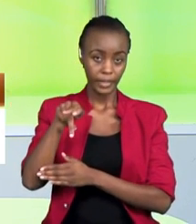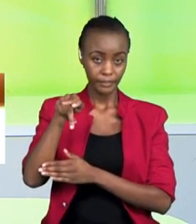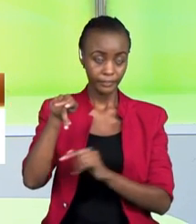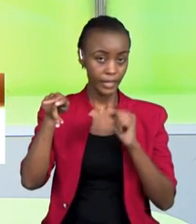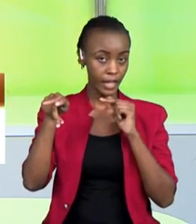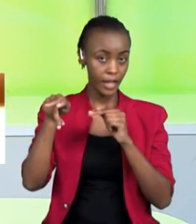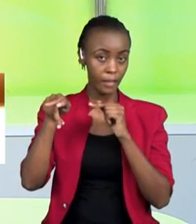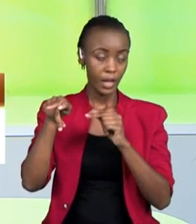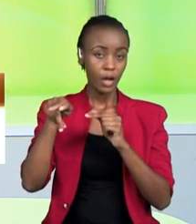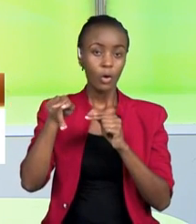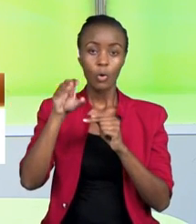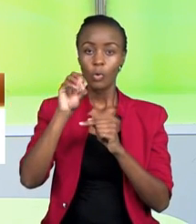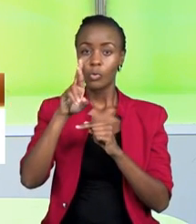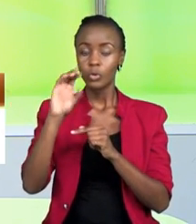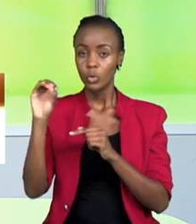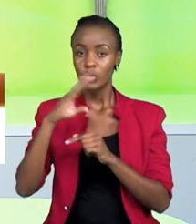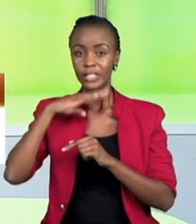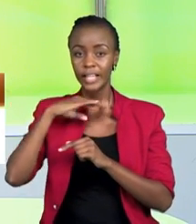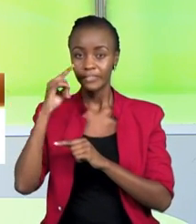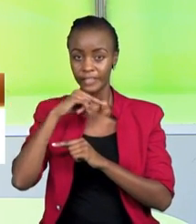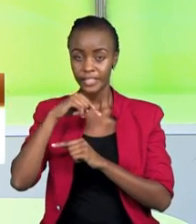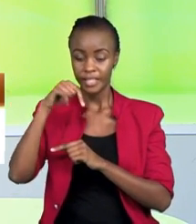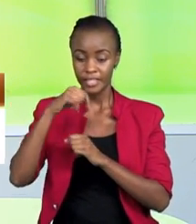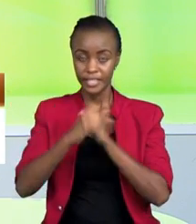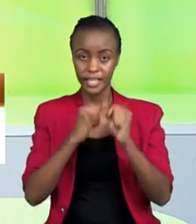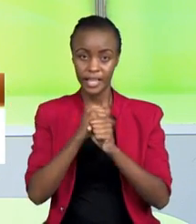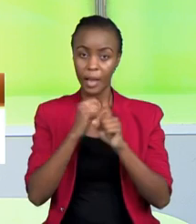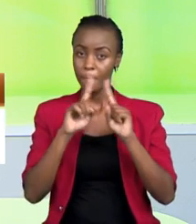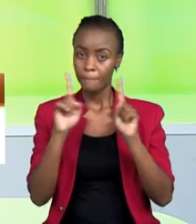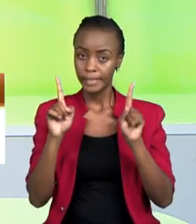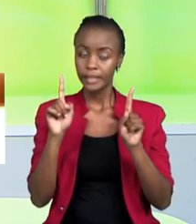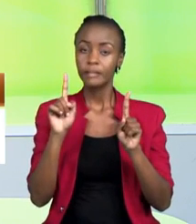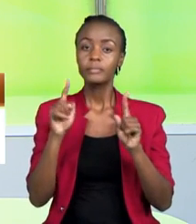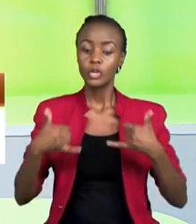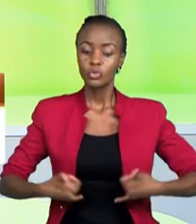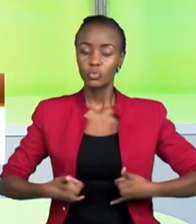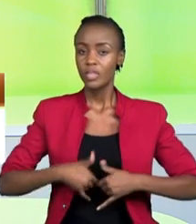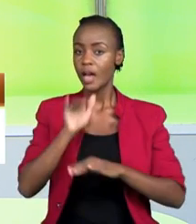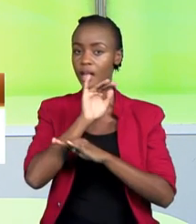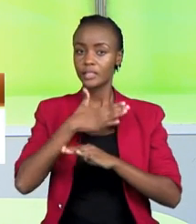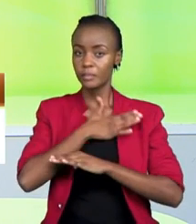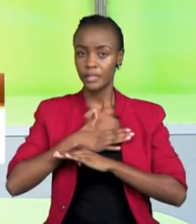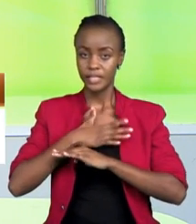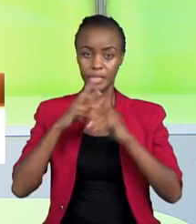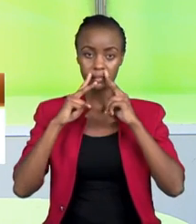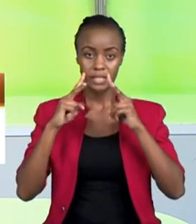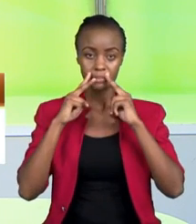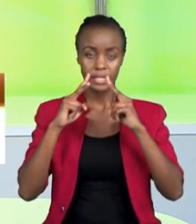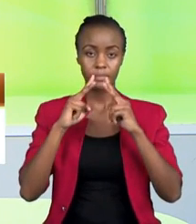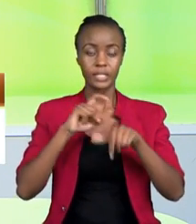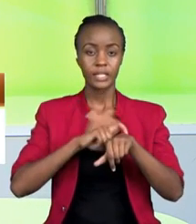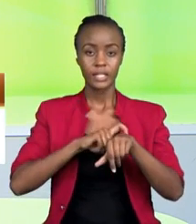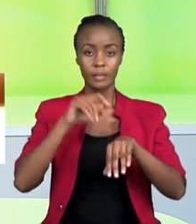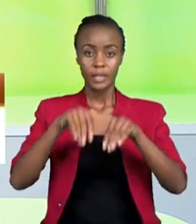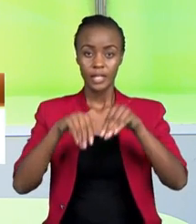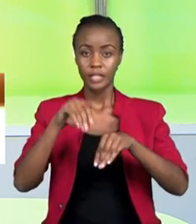Oyoka kuaga dunia mapema mwaka huu. Aidha, vijana wamehimizwa kutojiunga na siasa za vurugu na kudumisha amani katika uchaguzi huo